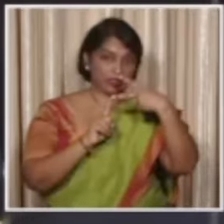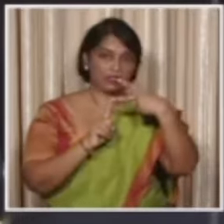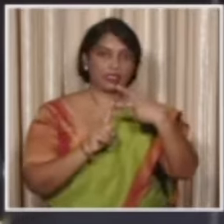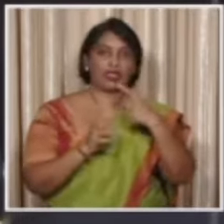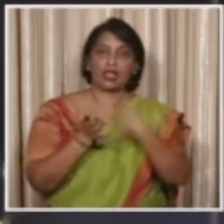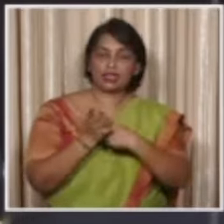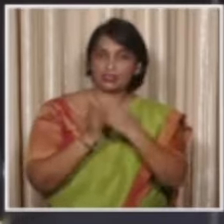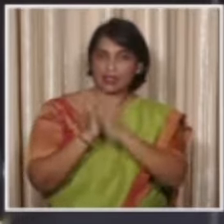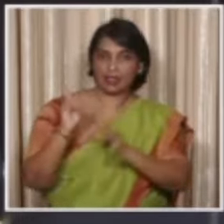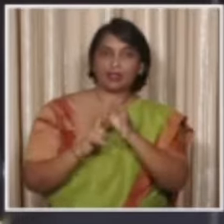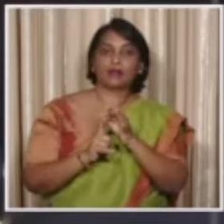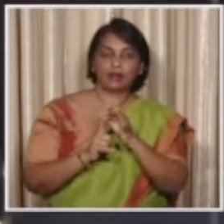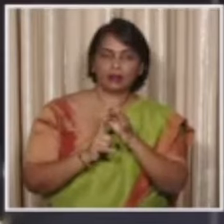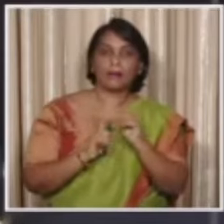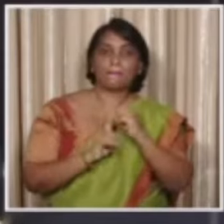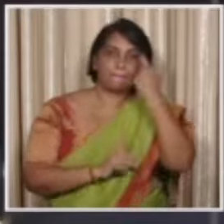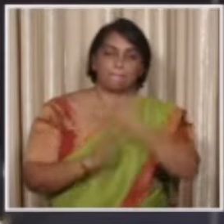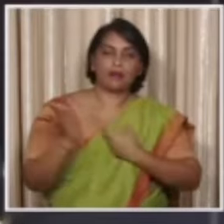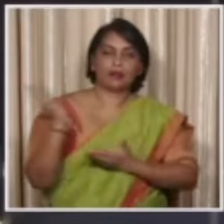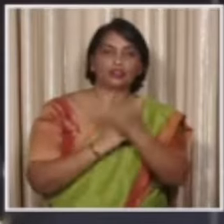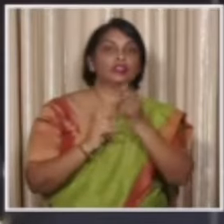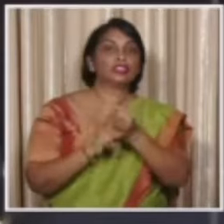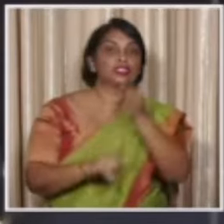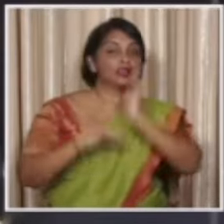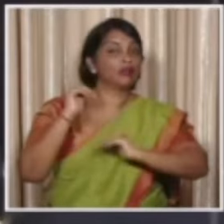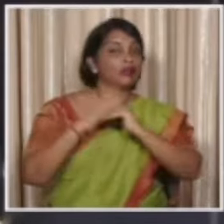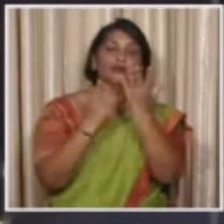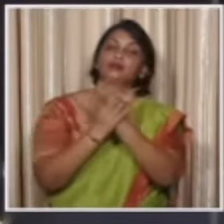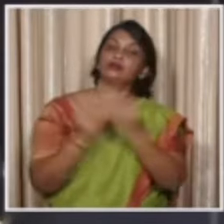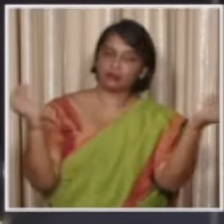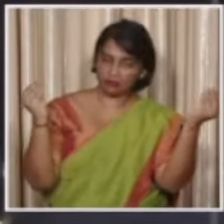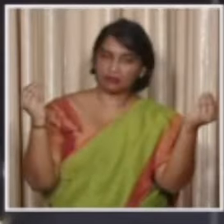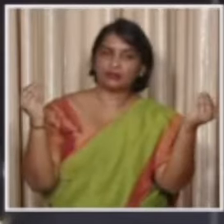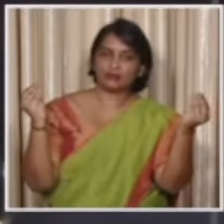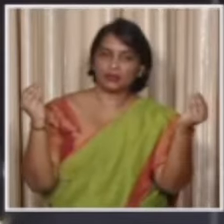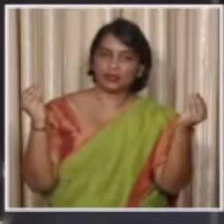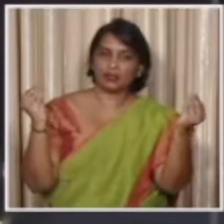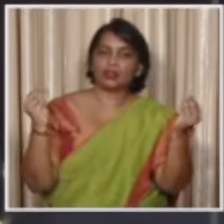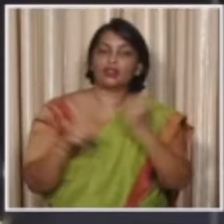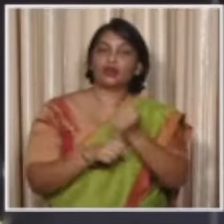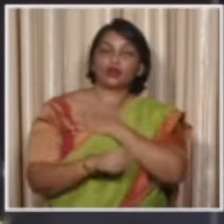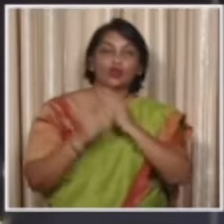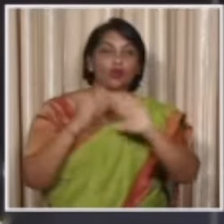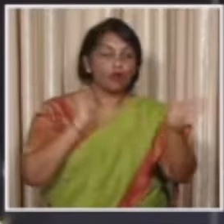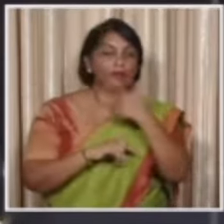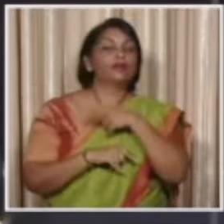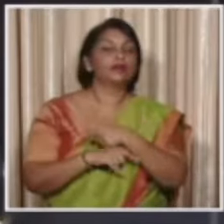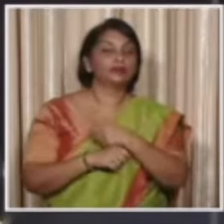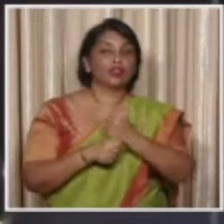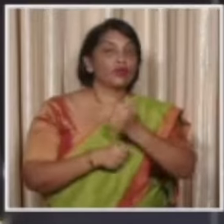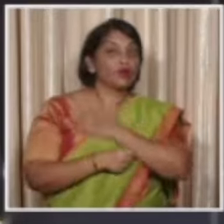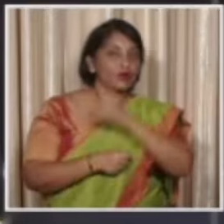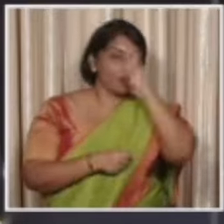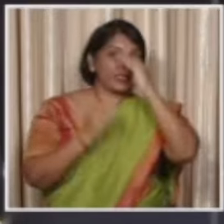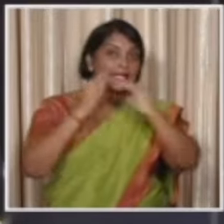රංජිත් මද්දුම් බණ්ඩාර ප්‍රයිවට් මෝෂන් එකක් දාලා තිබ්බා ජනාධිපති ක්‍රමය අහෝසි කිරීම සම්බන්ධයෙන්. ගෝඨාගෝ හෝම් කිව්වේ ගෝඨාභය මහත්තයාට